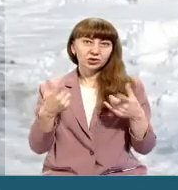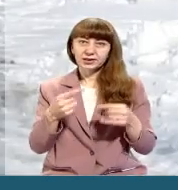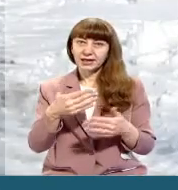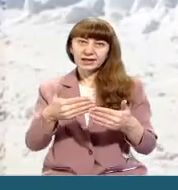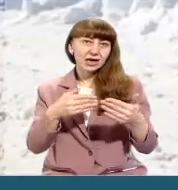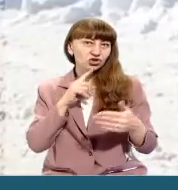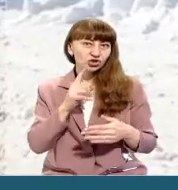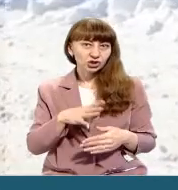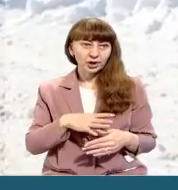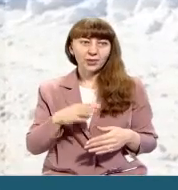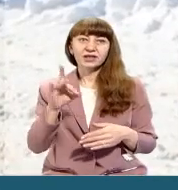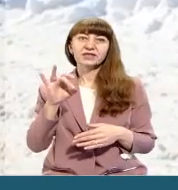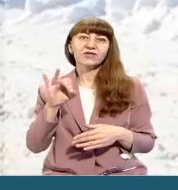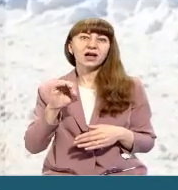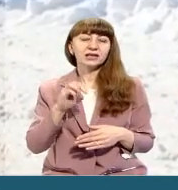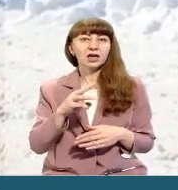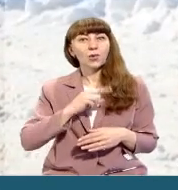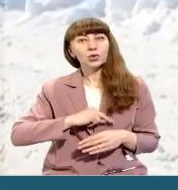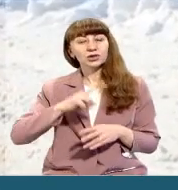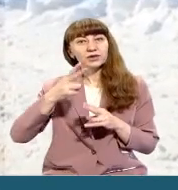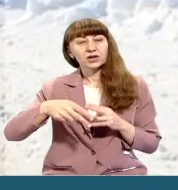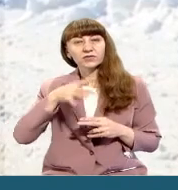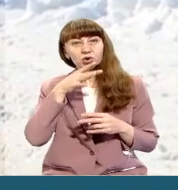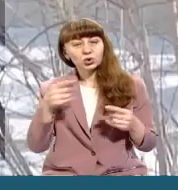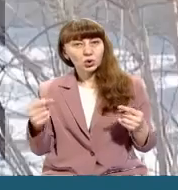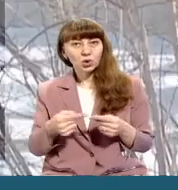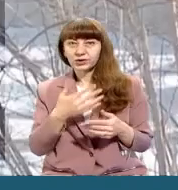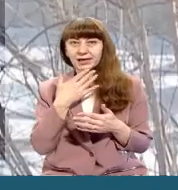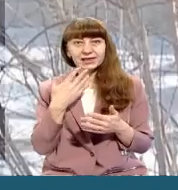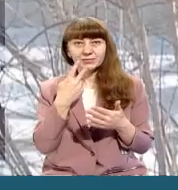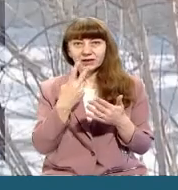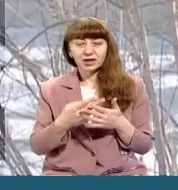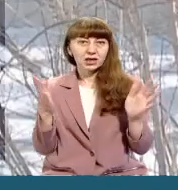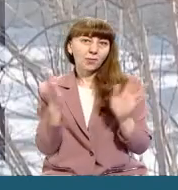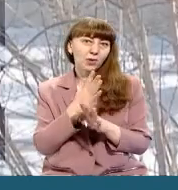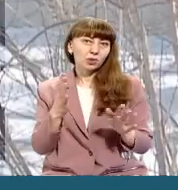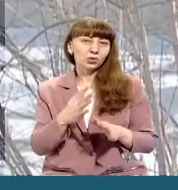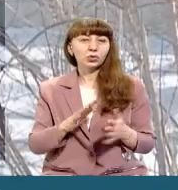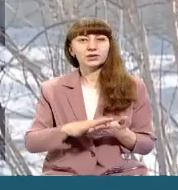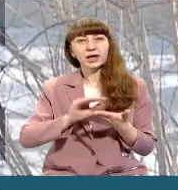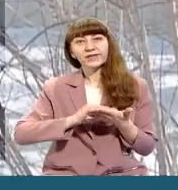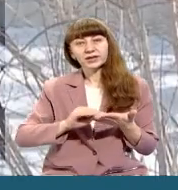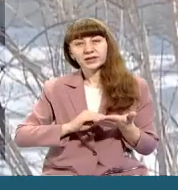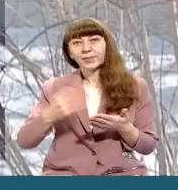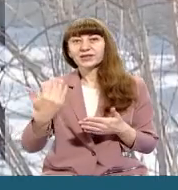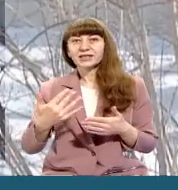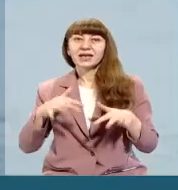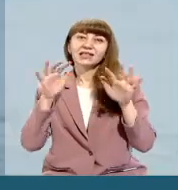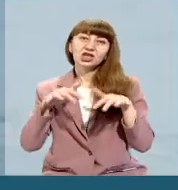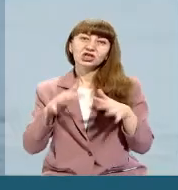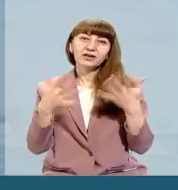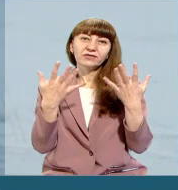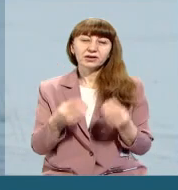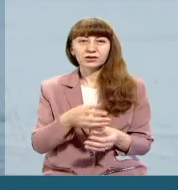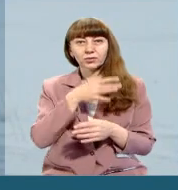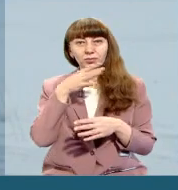было асфальта работы были завершены в срок несмотря на погодные условия зафиксировано 50 дождливых дней которые доставили